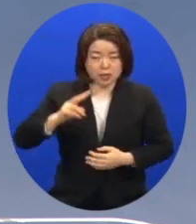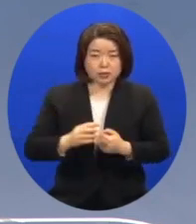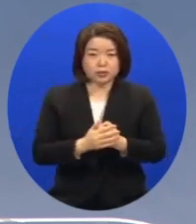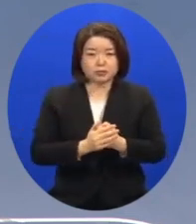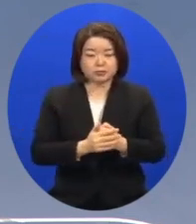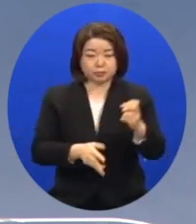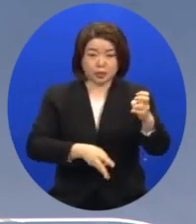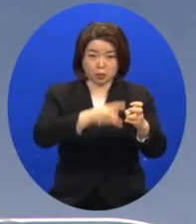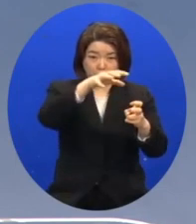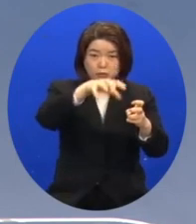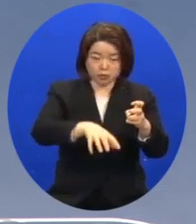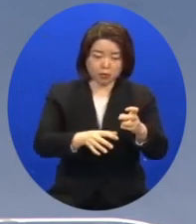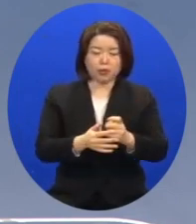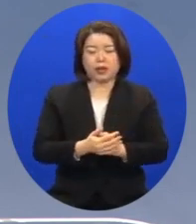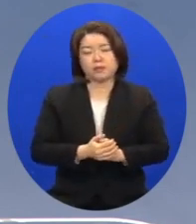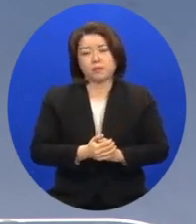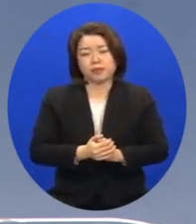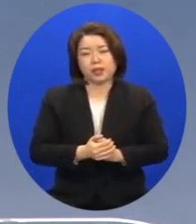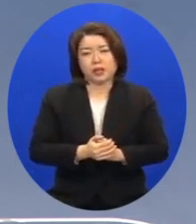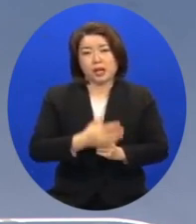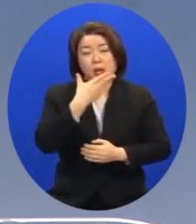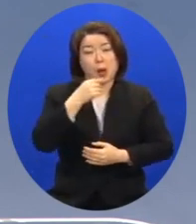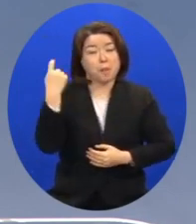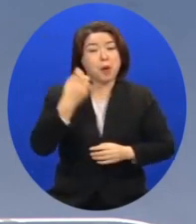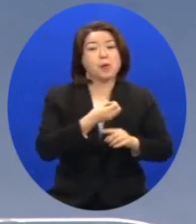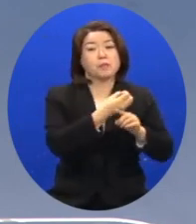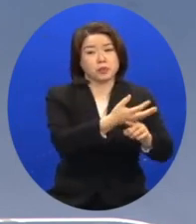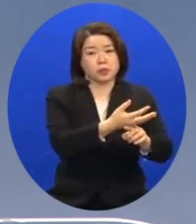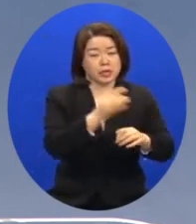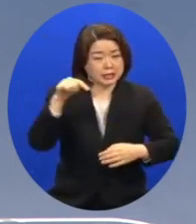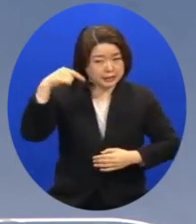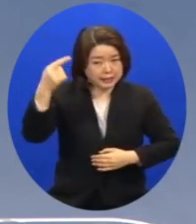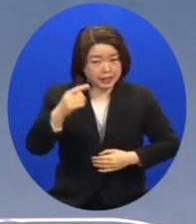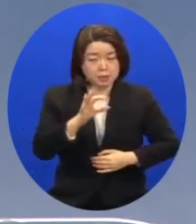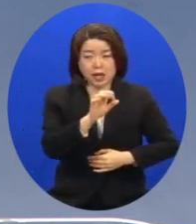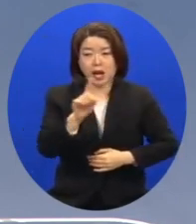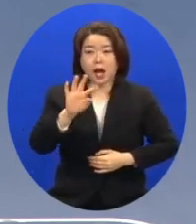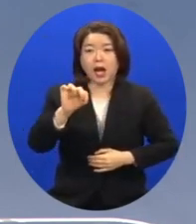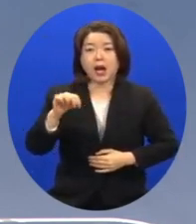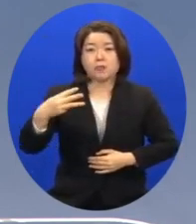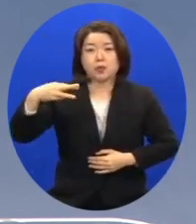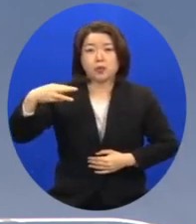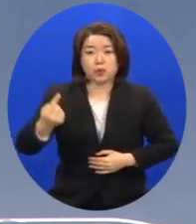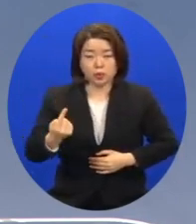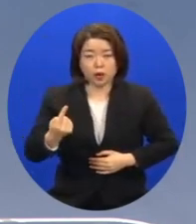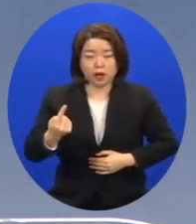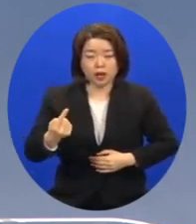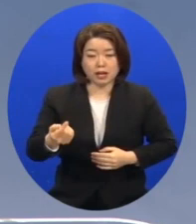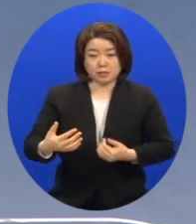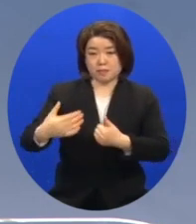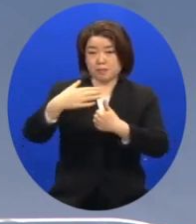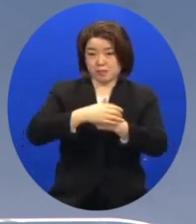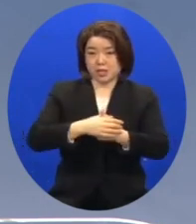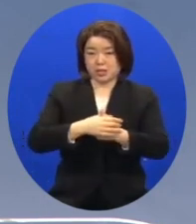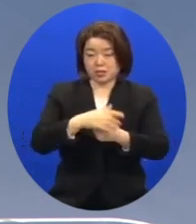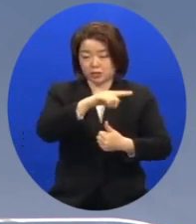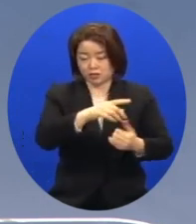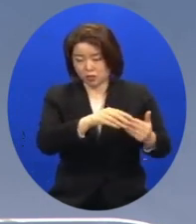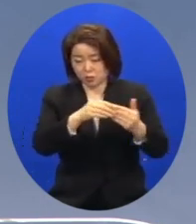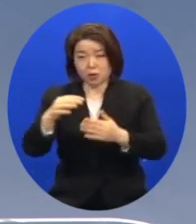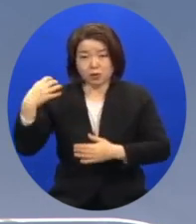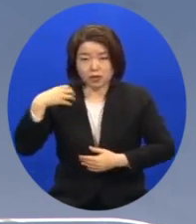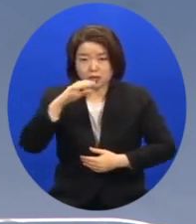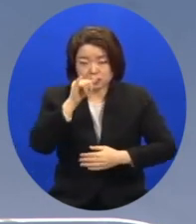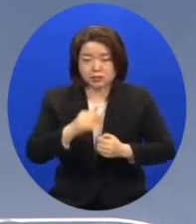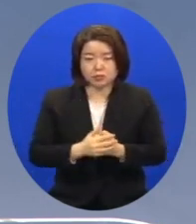전했습니다 그리고 그 뒤에 아볼로 가 이어 맡아서 고린도 교회의 목회를 했습니다 그러나 실제로 고린도